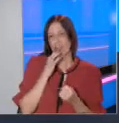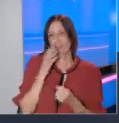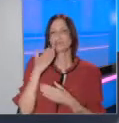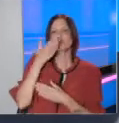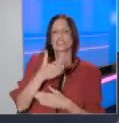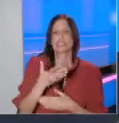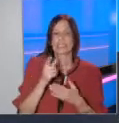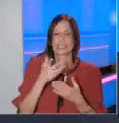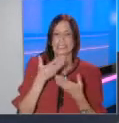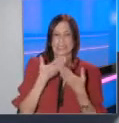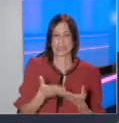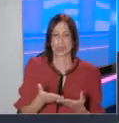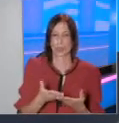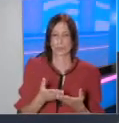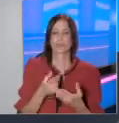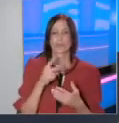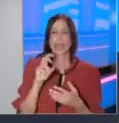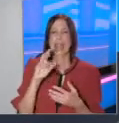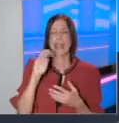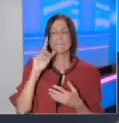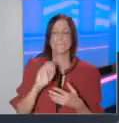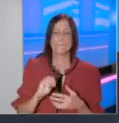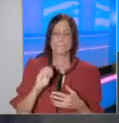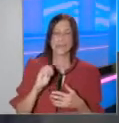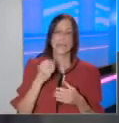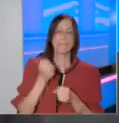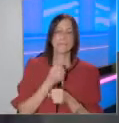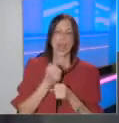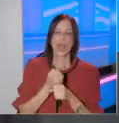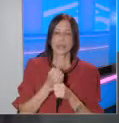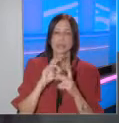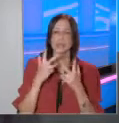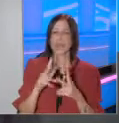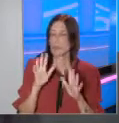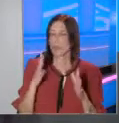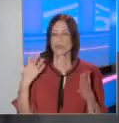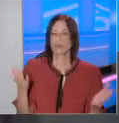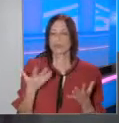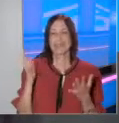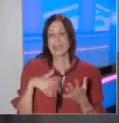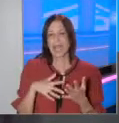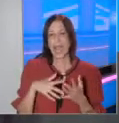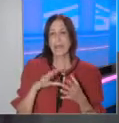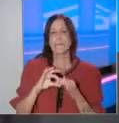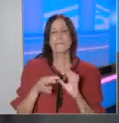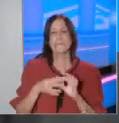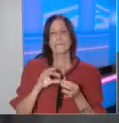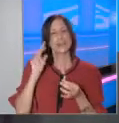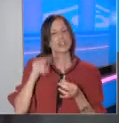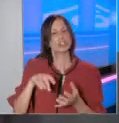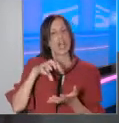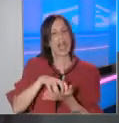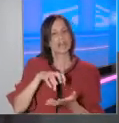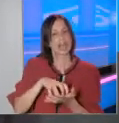לסיוע. אז אלם פועלת בצורה מאוד נמרצת גם בדיגיטל. יש לנו